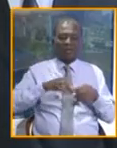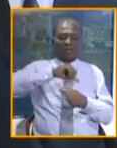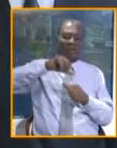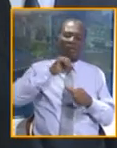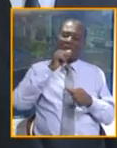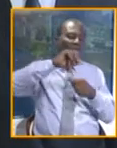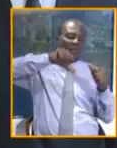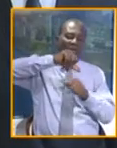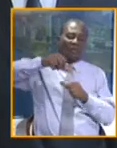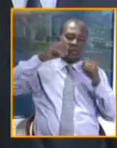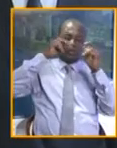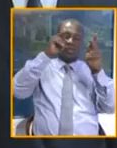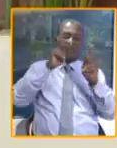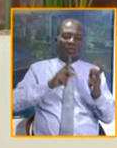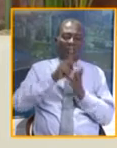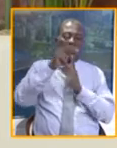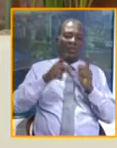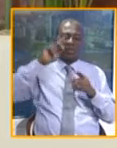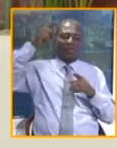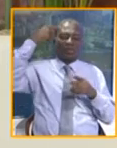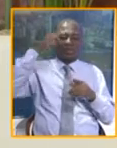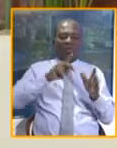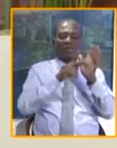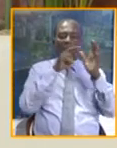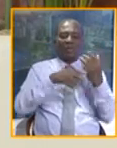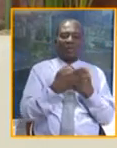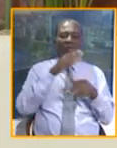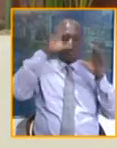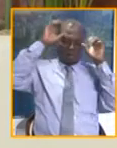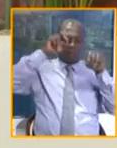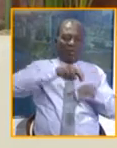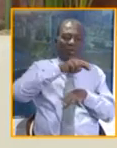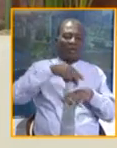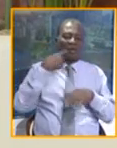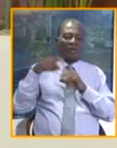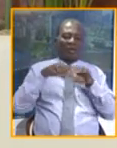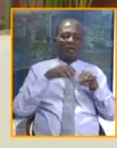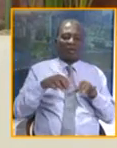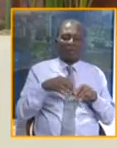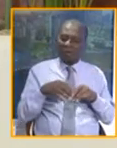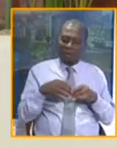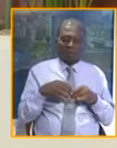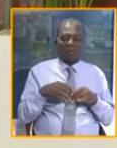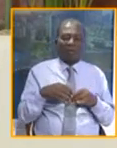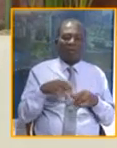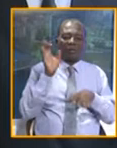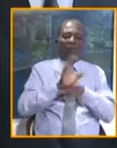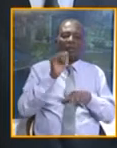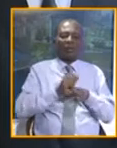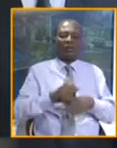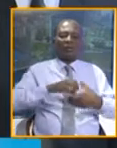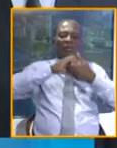du gouvernement, présenté par le président de la République, qu'il a élaboré sous le vocable de Côte d'Ivoire